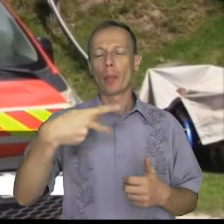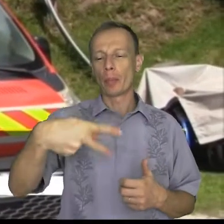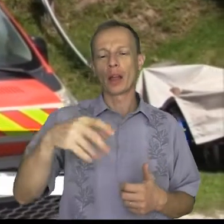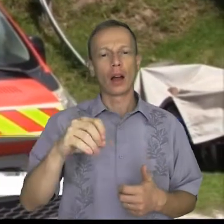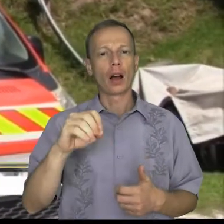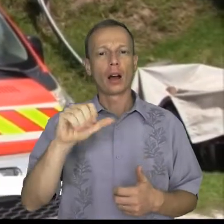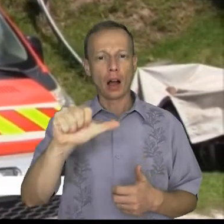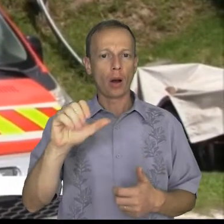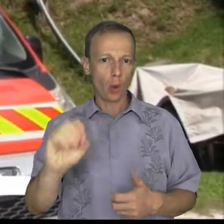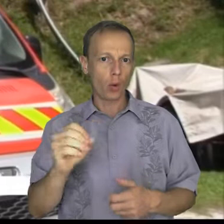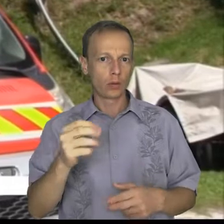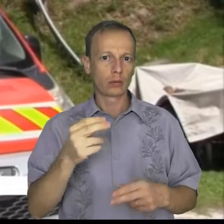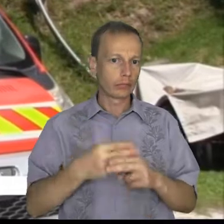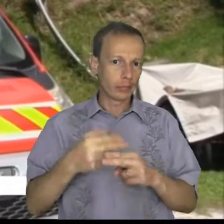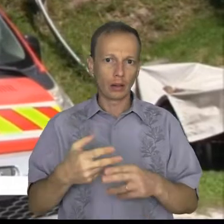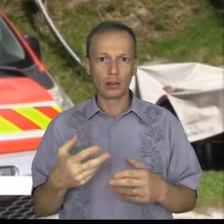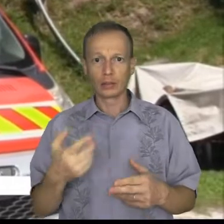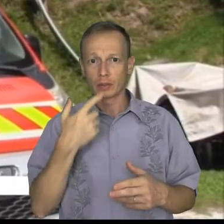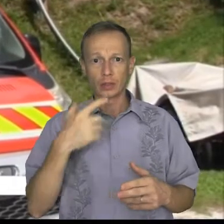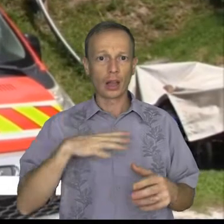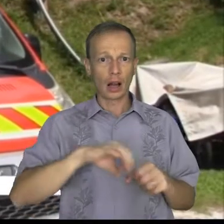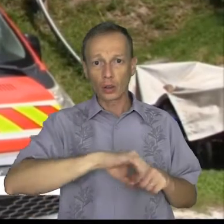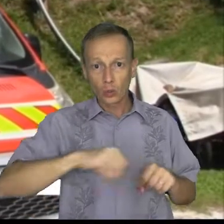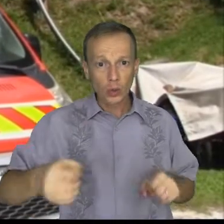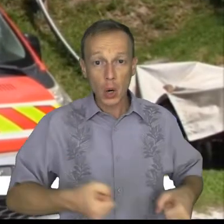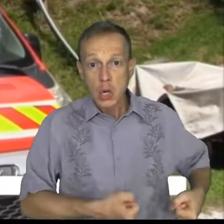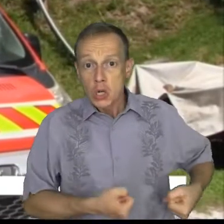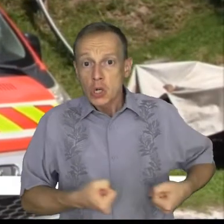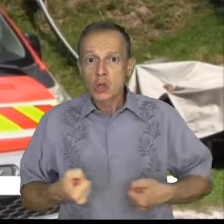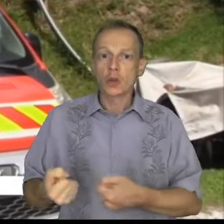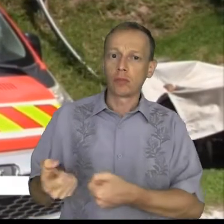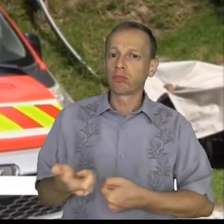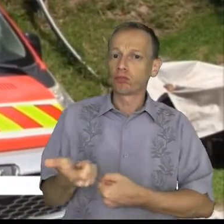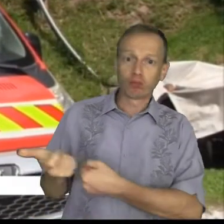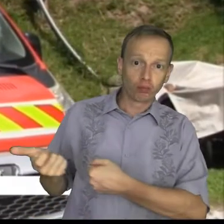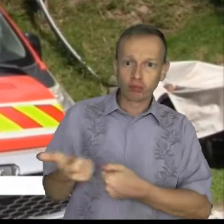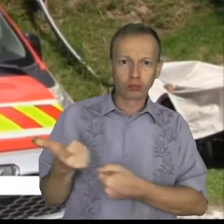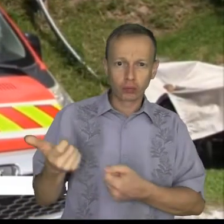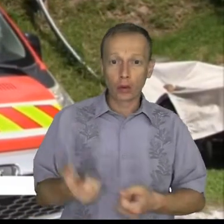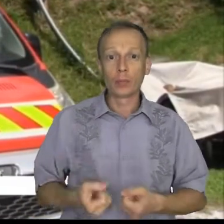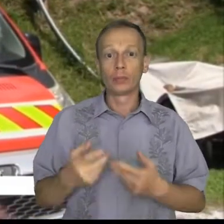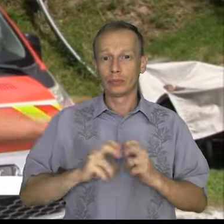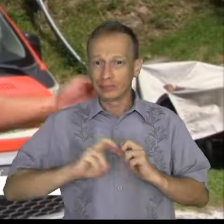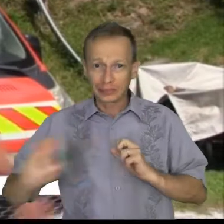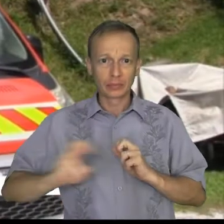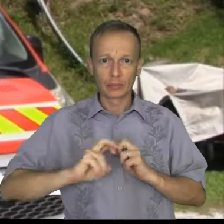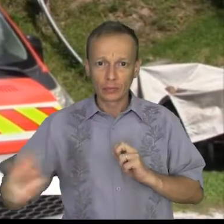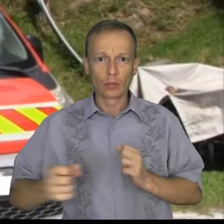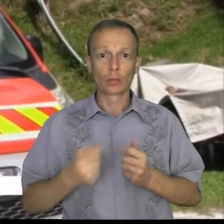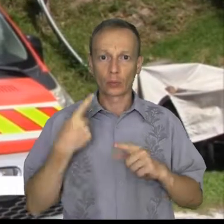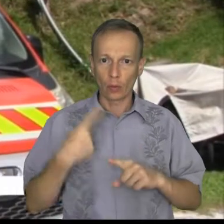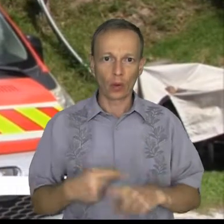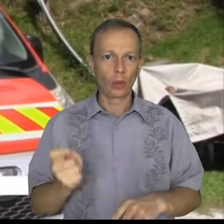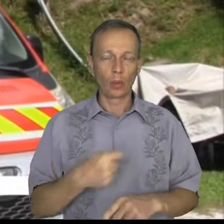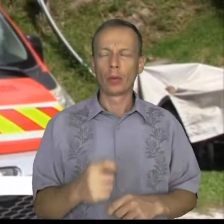facile. Tandis que normalement, c'est un exercice de PAO ce qu'on fait là. Et normalement, on a des tuyaux à emmener à une certaine